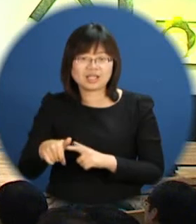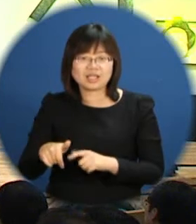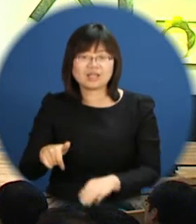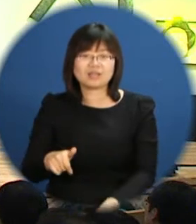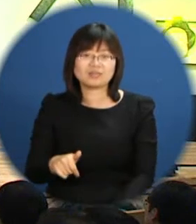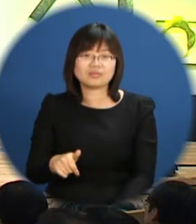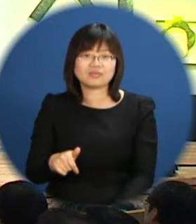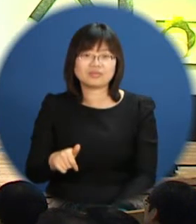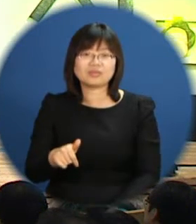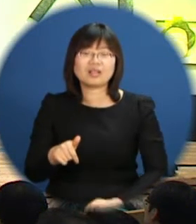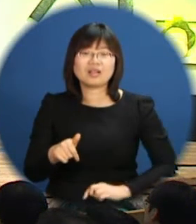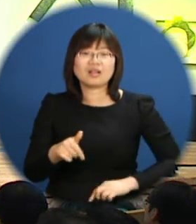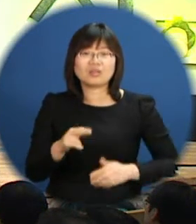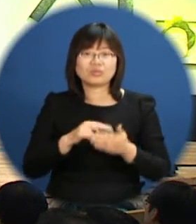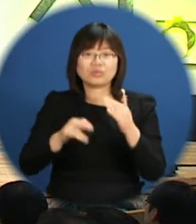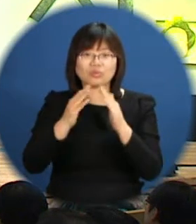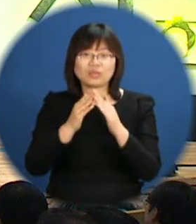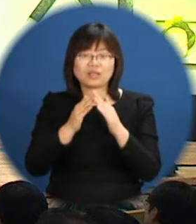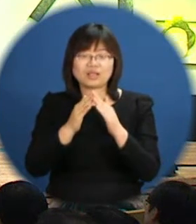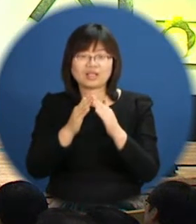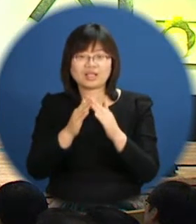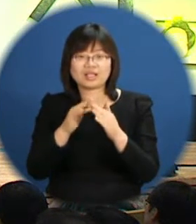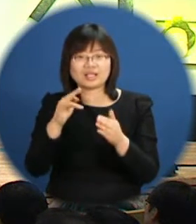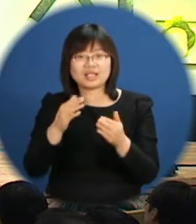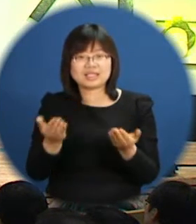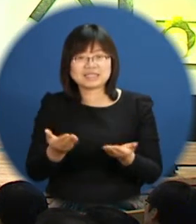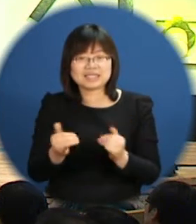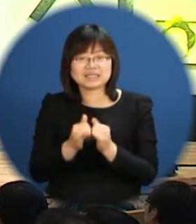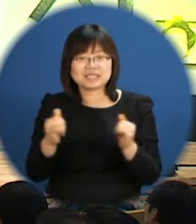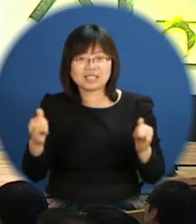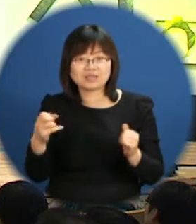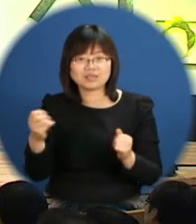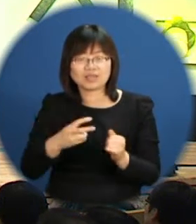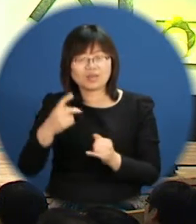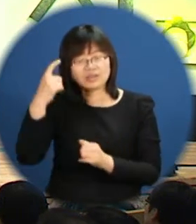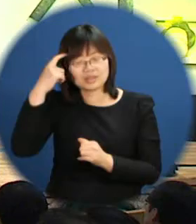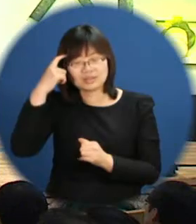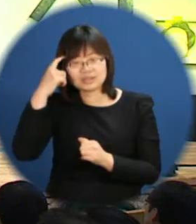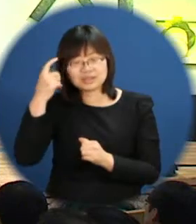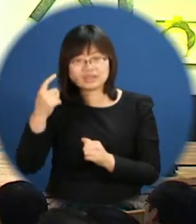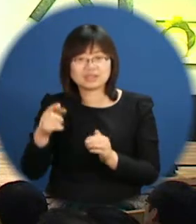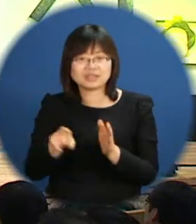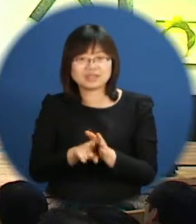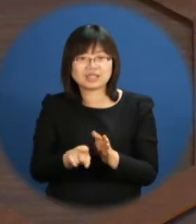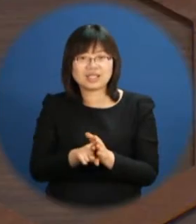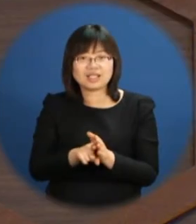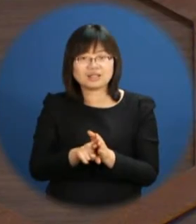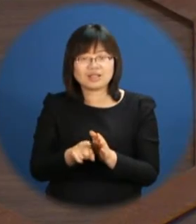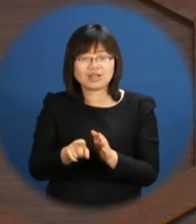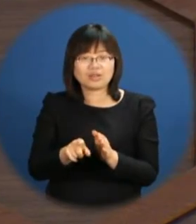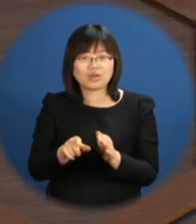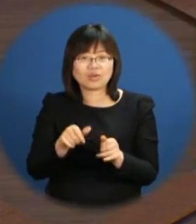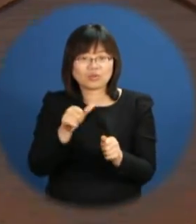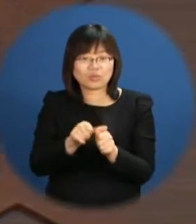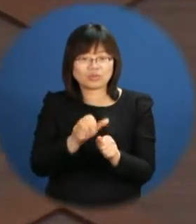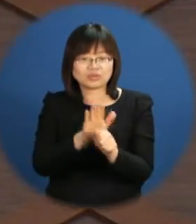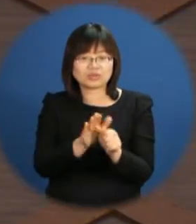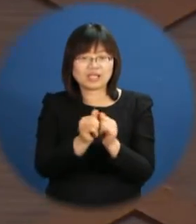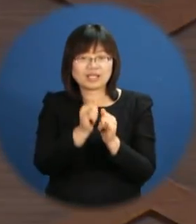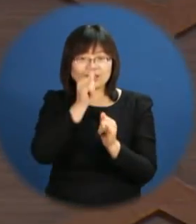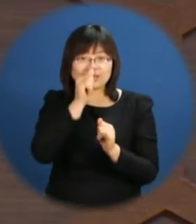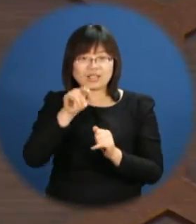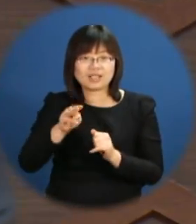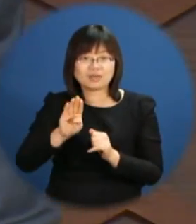미츠 그냥 말하자면 좀 정치 신학적 고문으로 그렇게 있었는데 이 쉘 번을